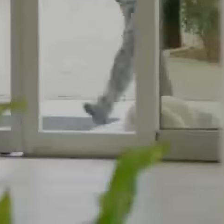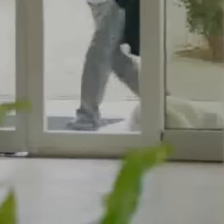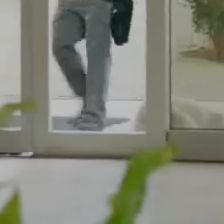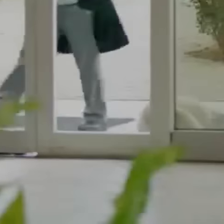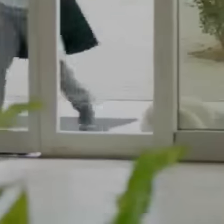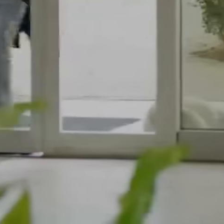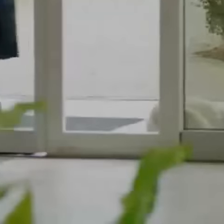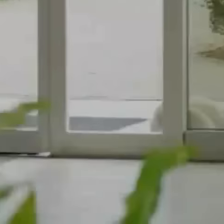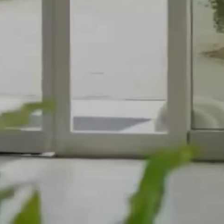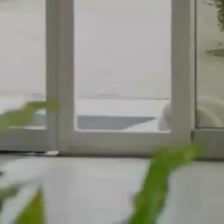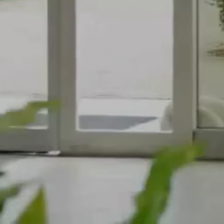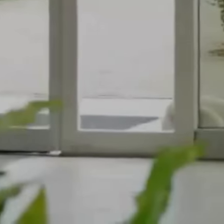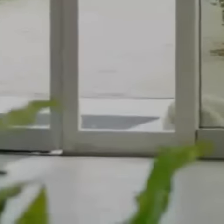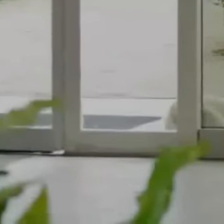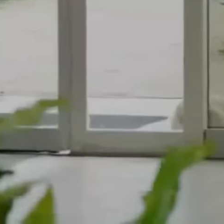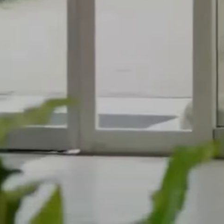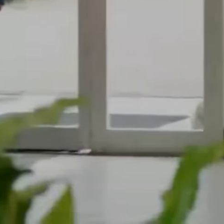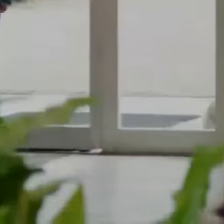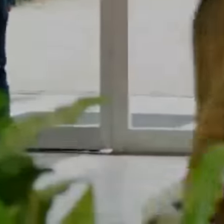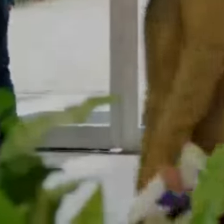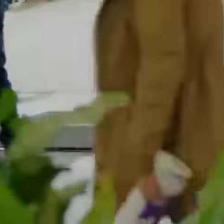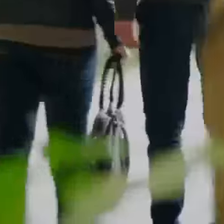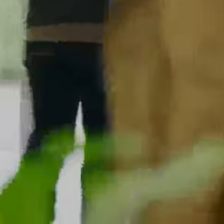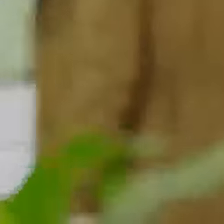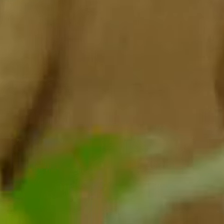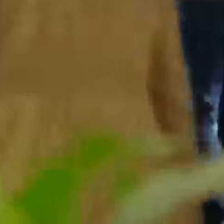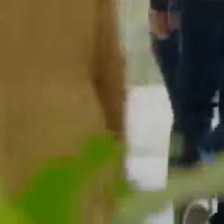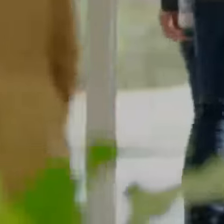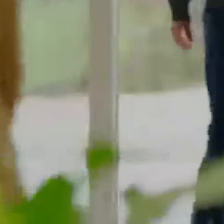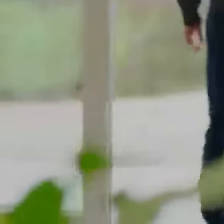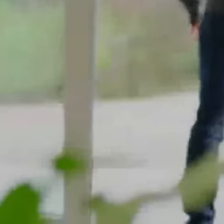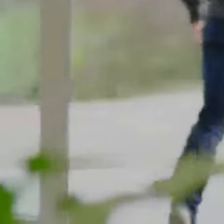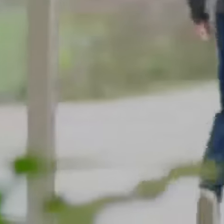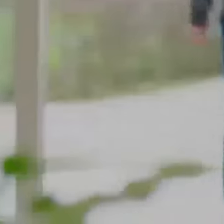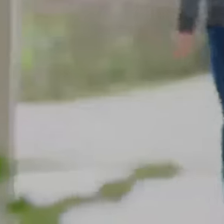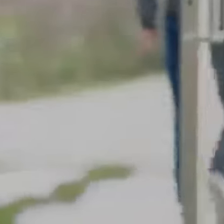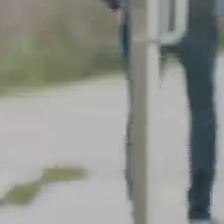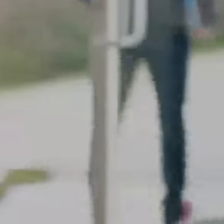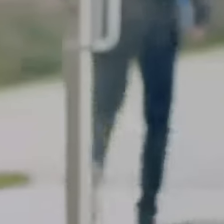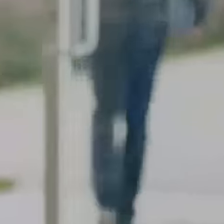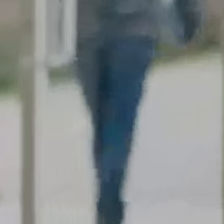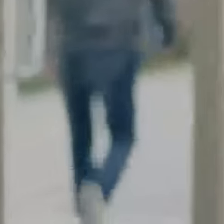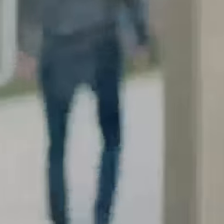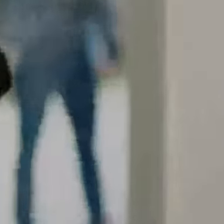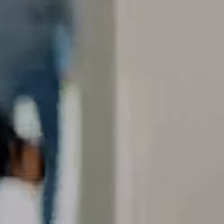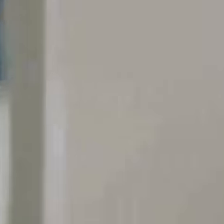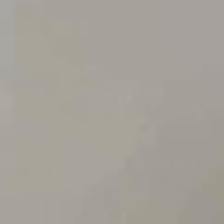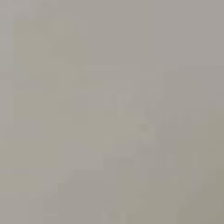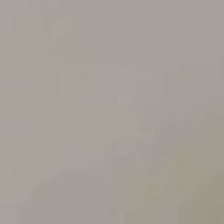Kasa hareketli. Çayları sıradakilere verdi. Haluk elleri ceplerinde fakülteye girdi. Eli havada selam vererek kantine yöneldi.